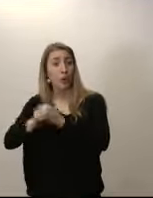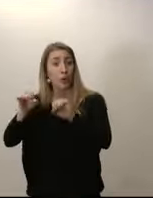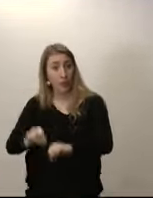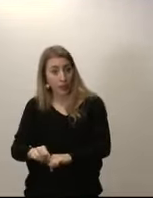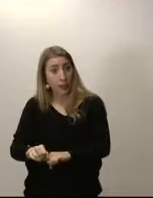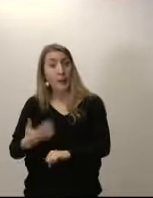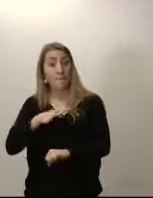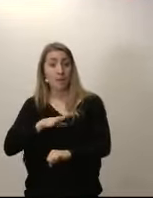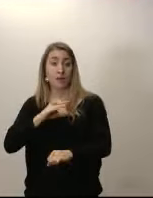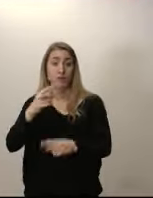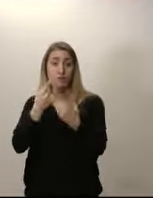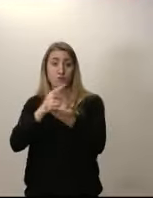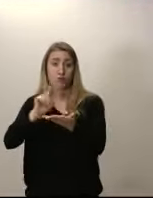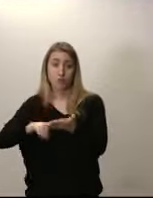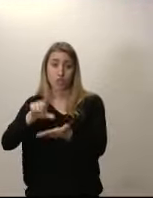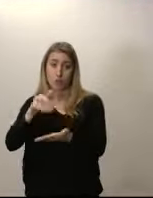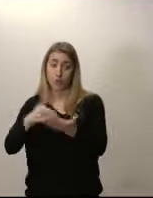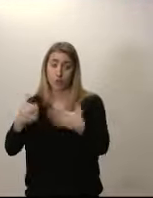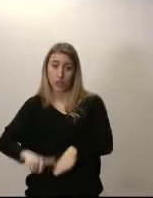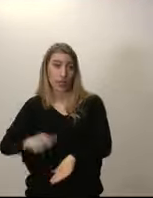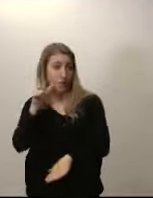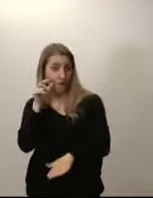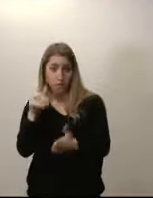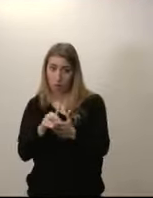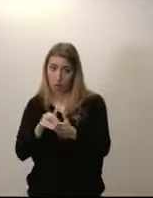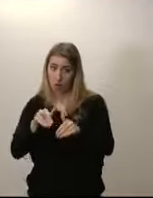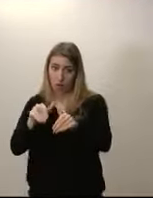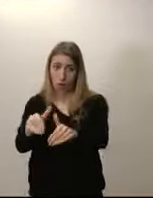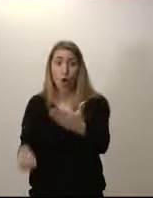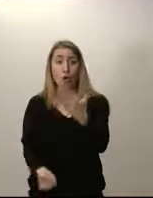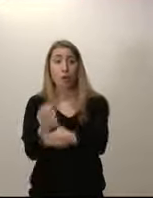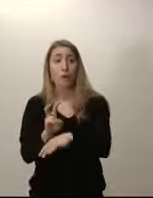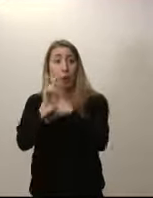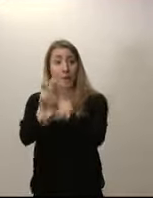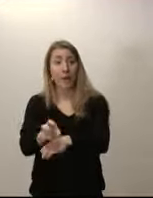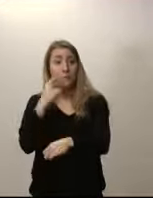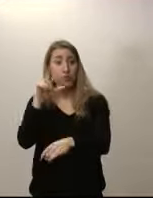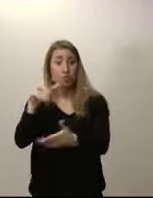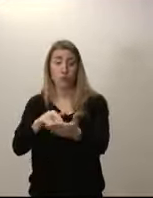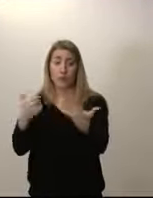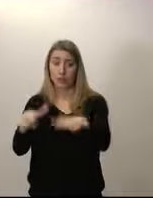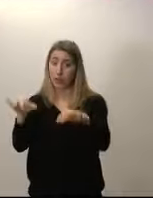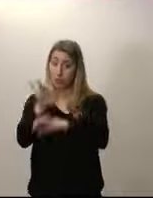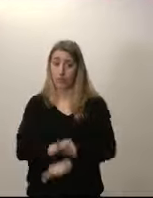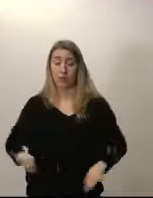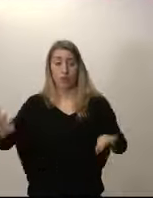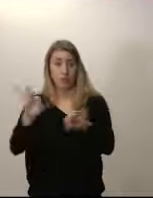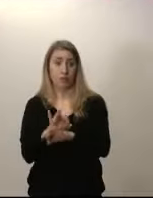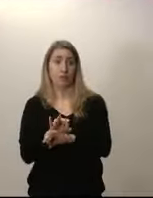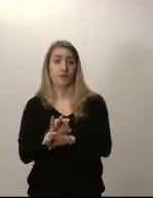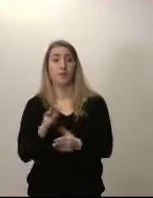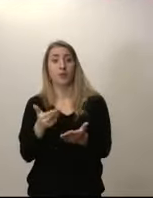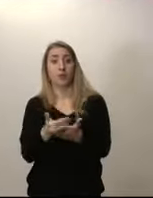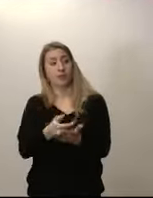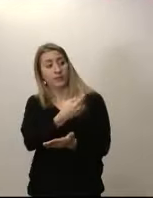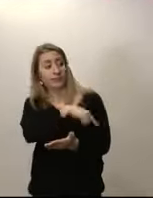budget 2016. Aucun emprunt nouveau n'est prévu pour 2016. Il faudra bien, M. Noller, à un moment donné, se poser la question, on ne